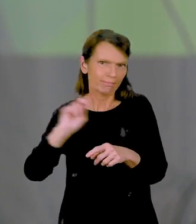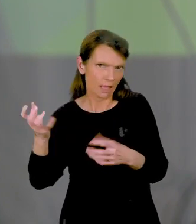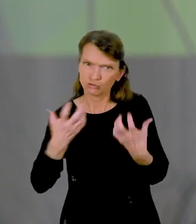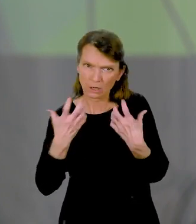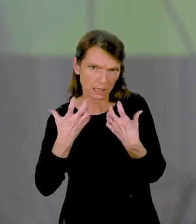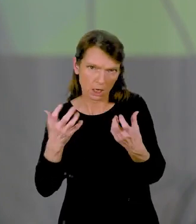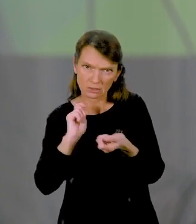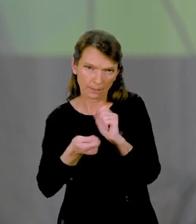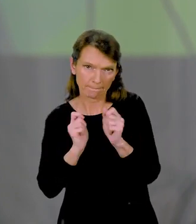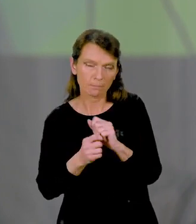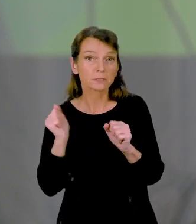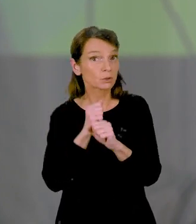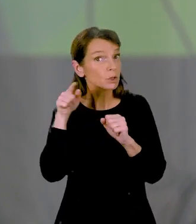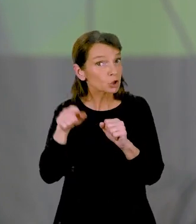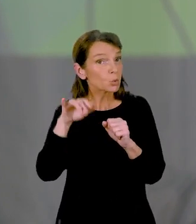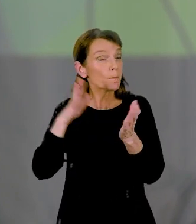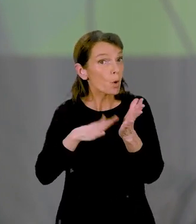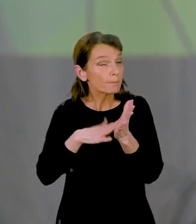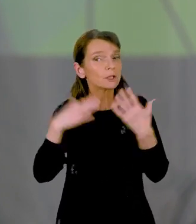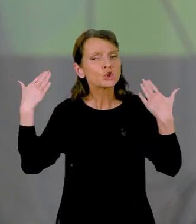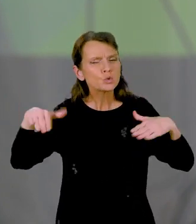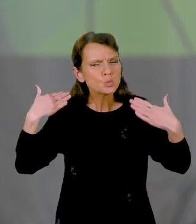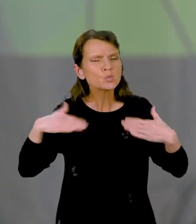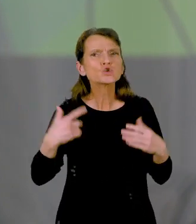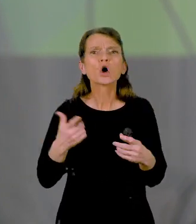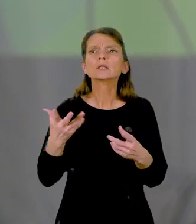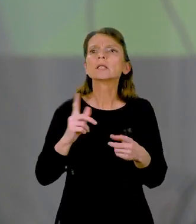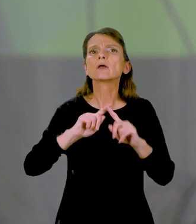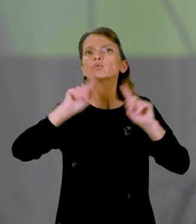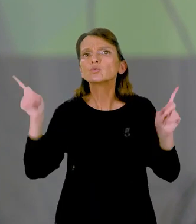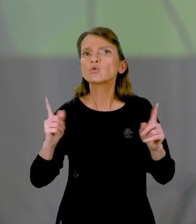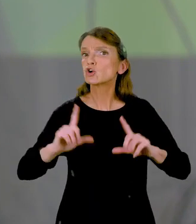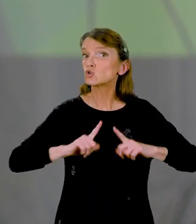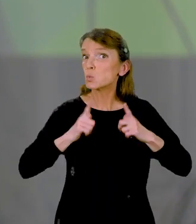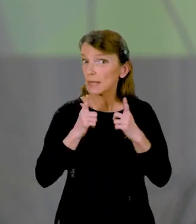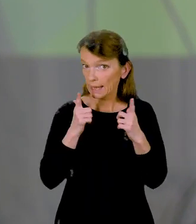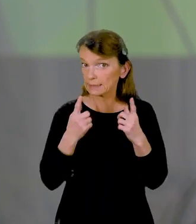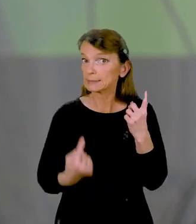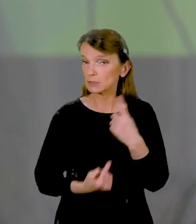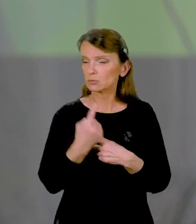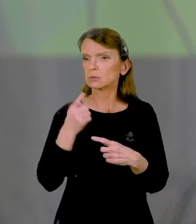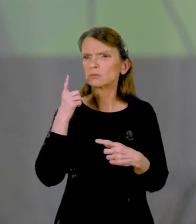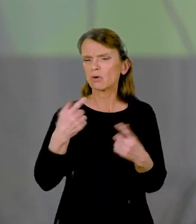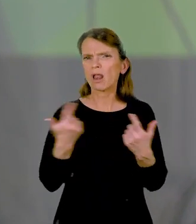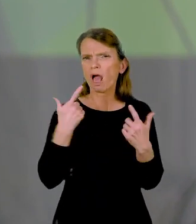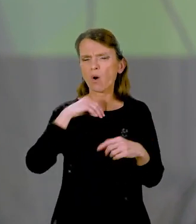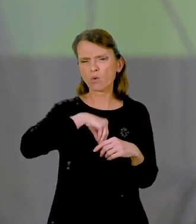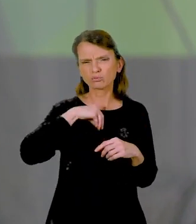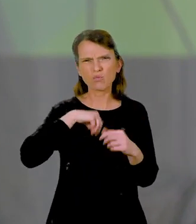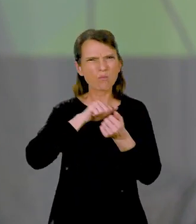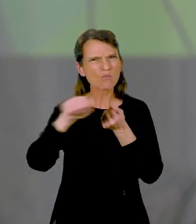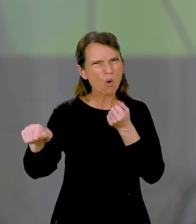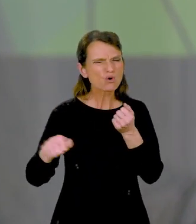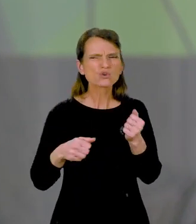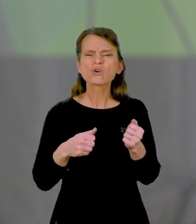želijo, ker to predstavlja nujnost po drugačnem načinu življenja, zna biti to duhomorno in